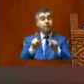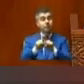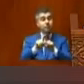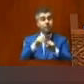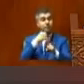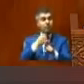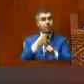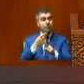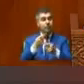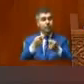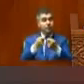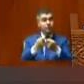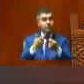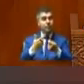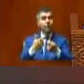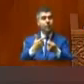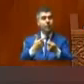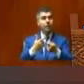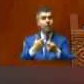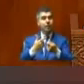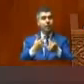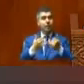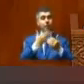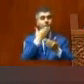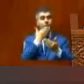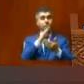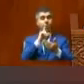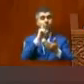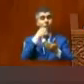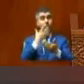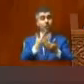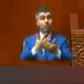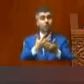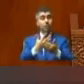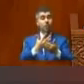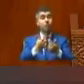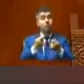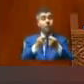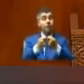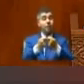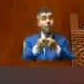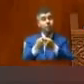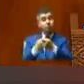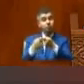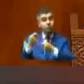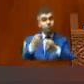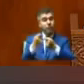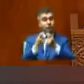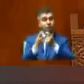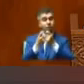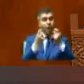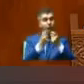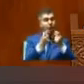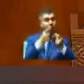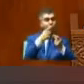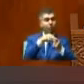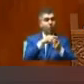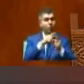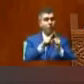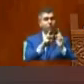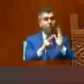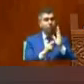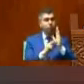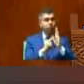هذه الحالة، حنا في حالة أن عندنا اقتصاد يسمح لنا بواحد المقاربة إرادية